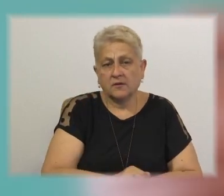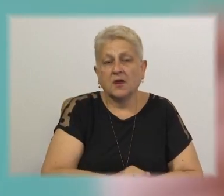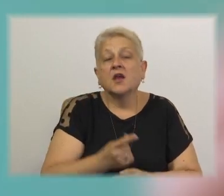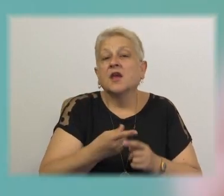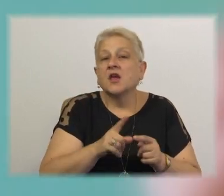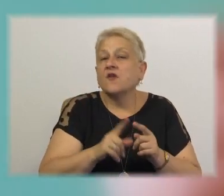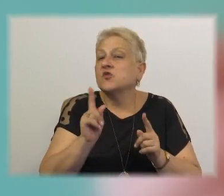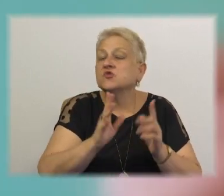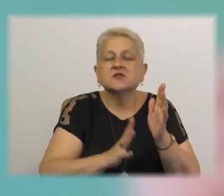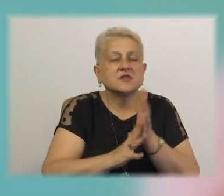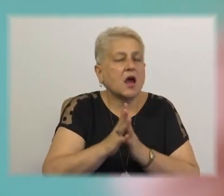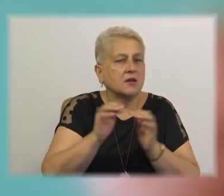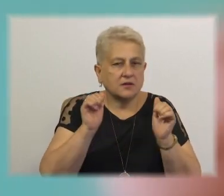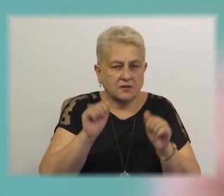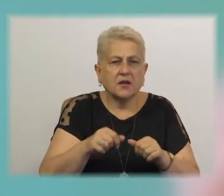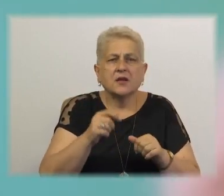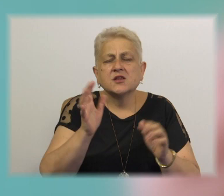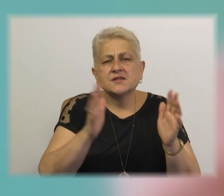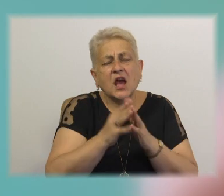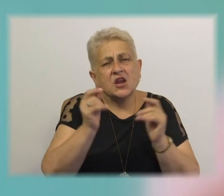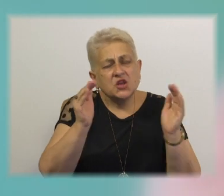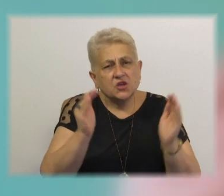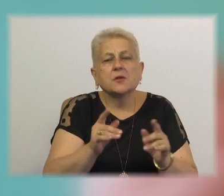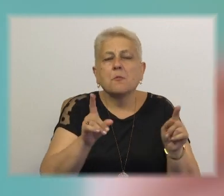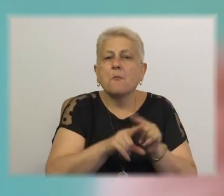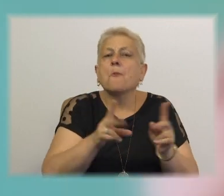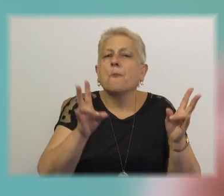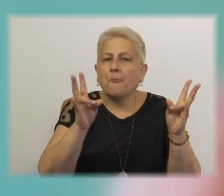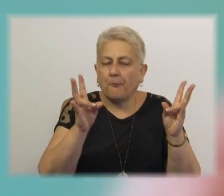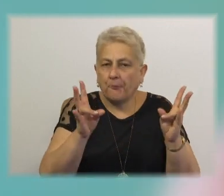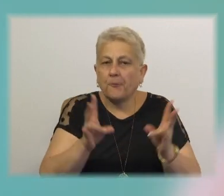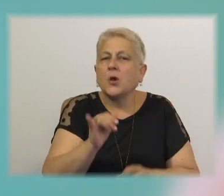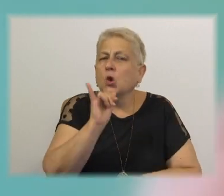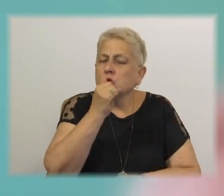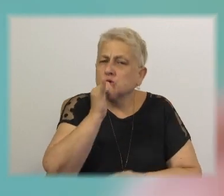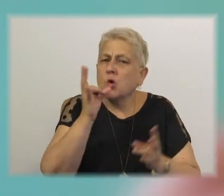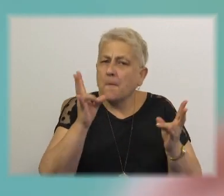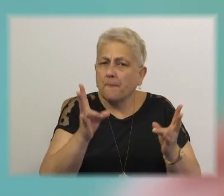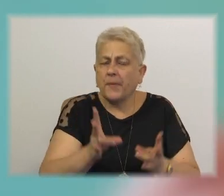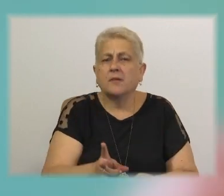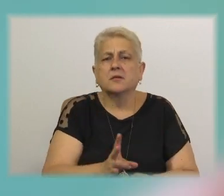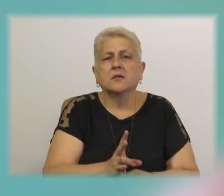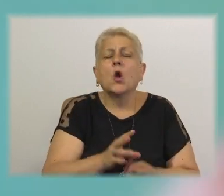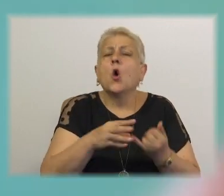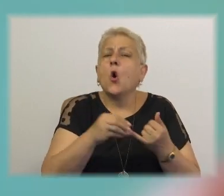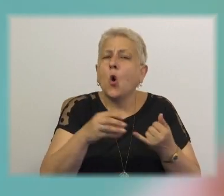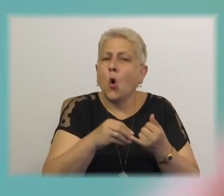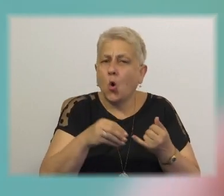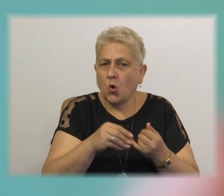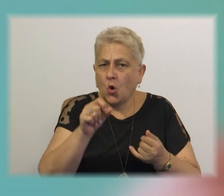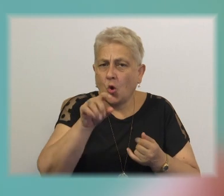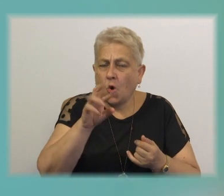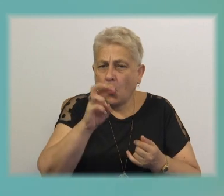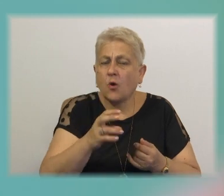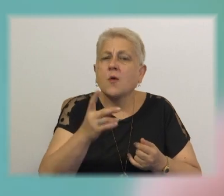և ինչ ծառը լինի, կարևոր ինչ ծառը լինի, իրանց պետք է ջուր, հող,